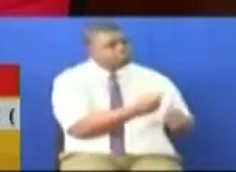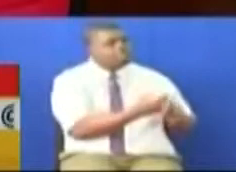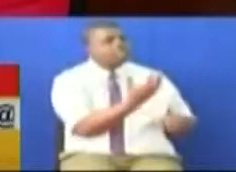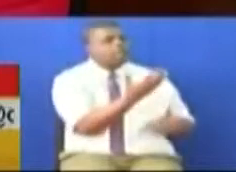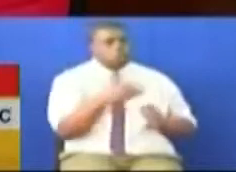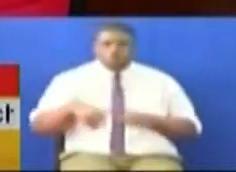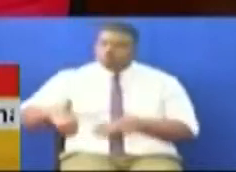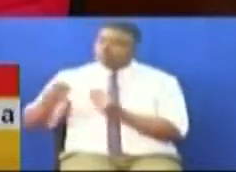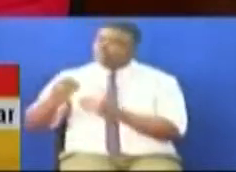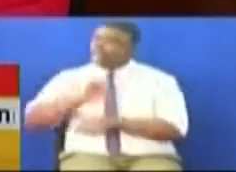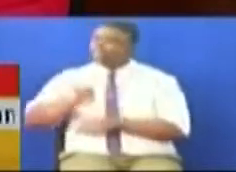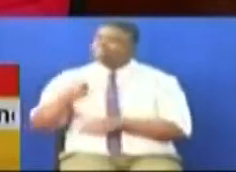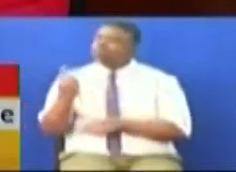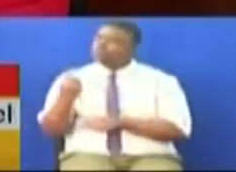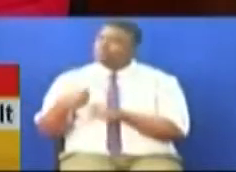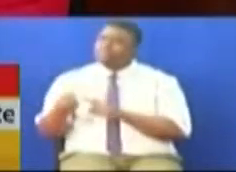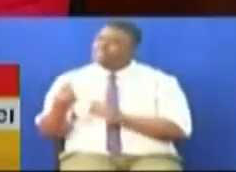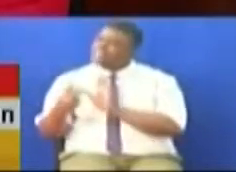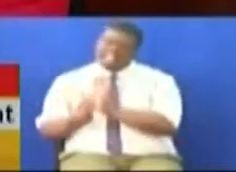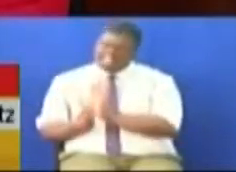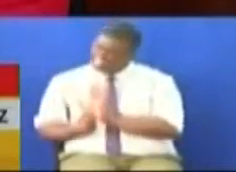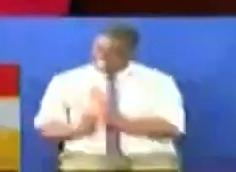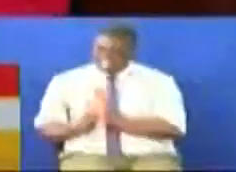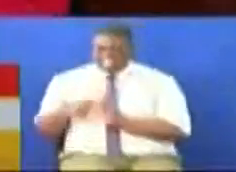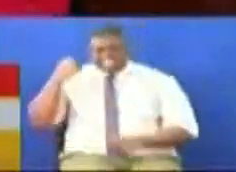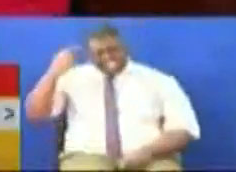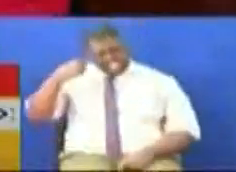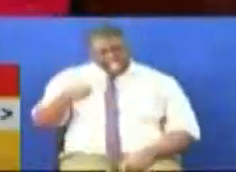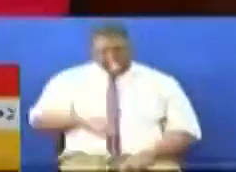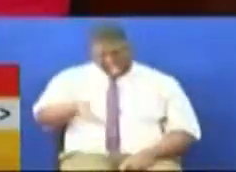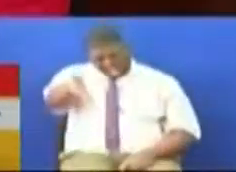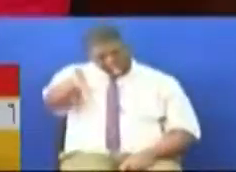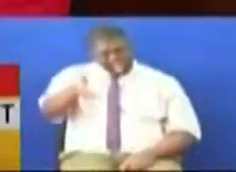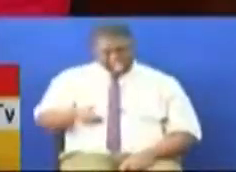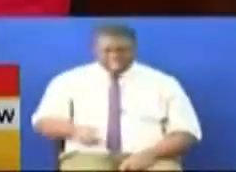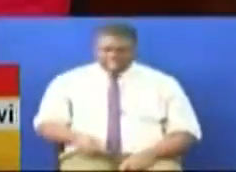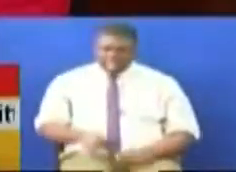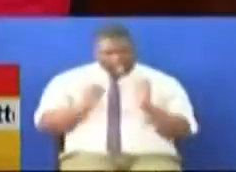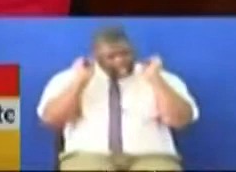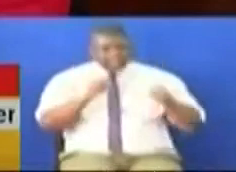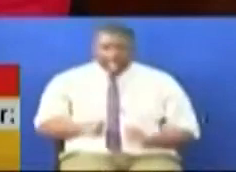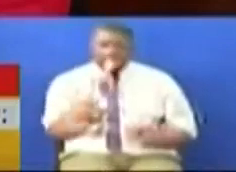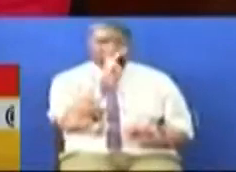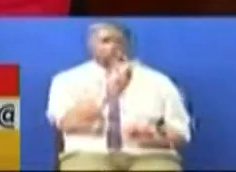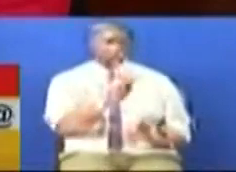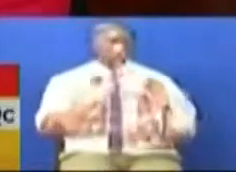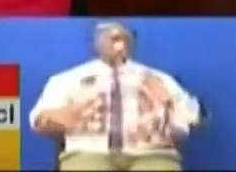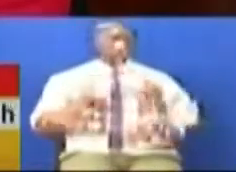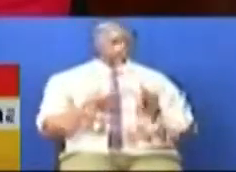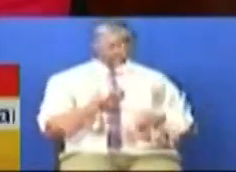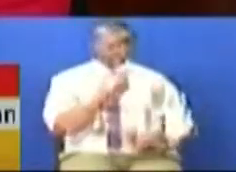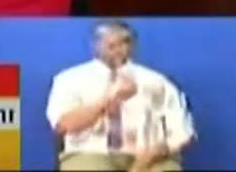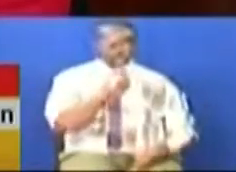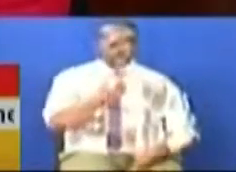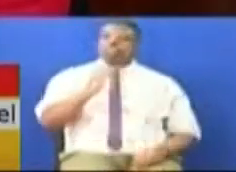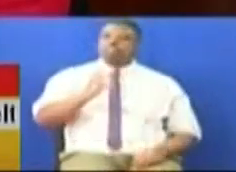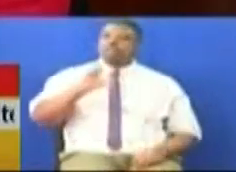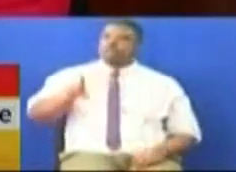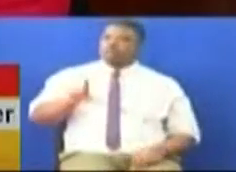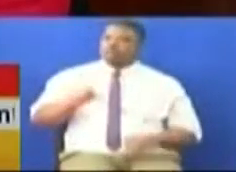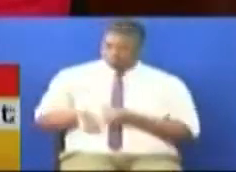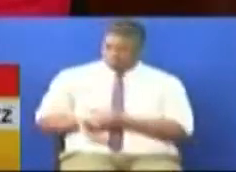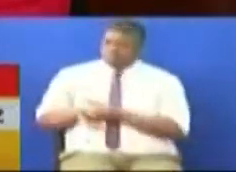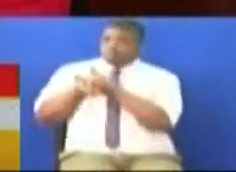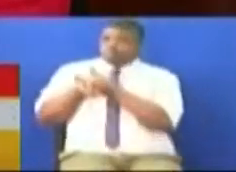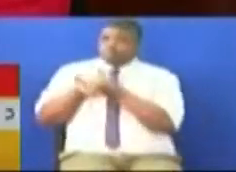1800. Hiyo ni biashara kichaa. Ni lazima tuangalie ni namna gani TTCL inaweza kusaidika na kujikwamua